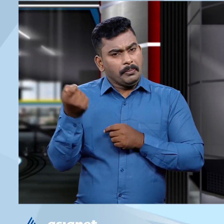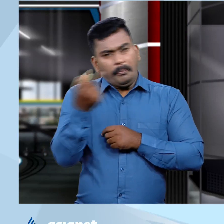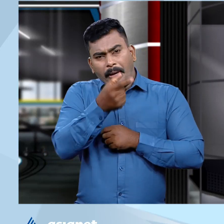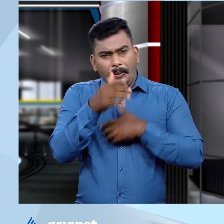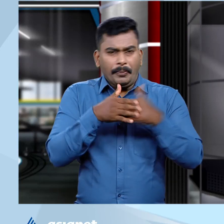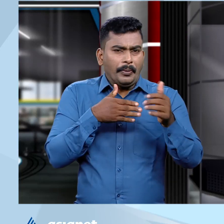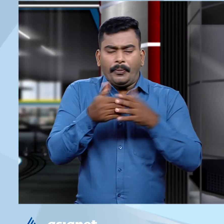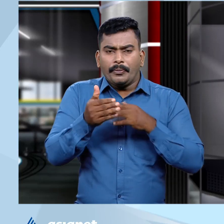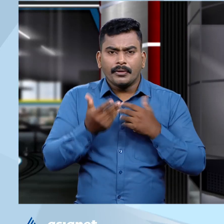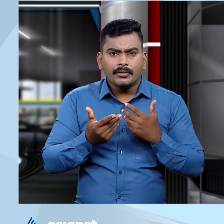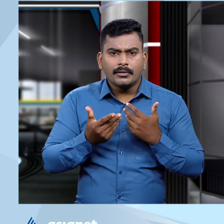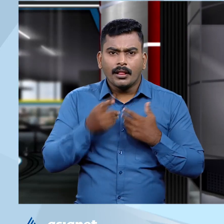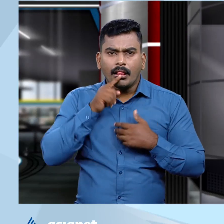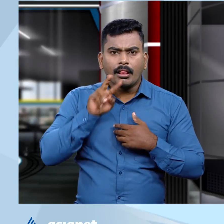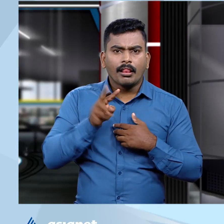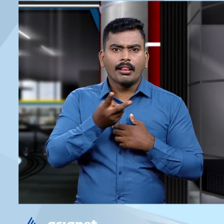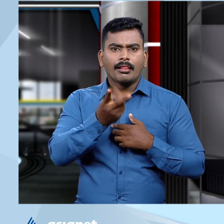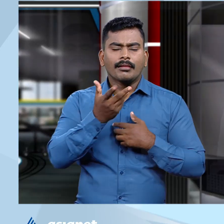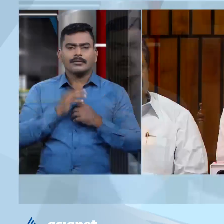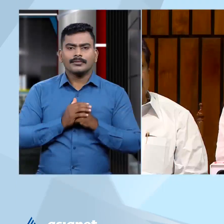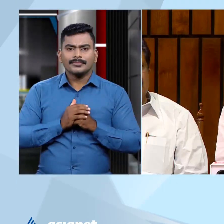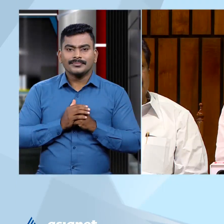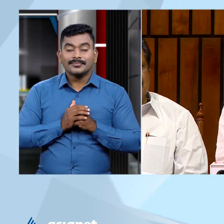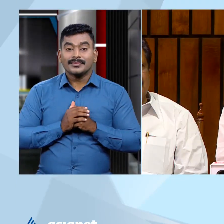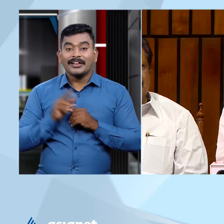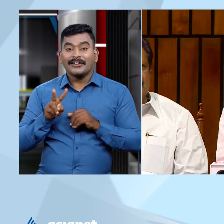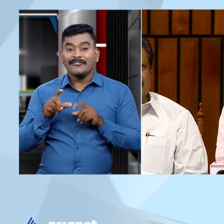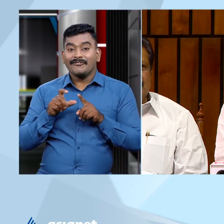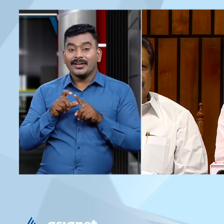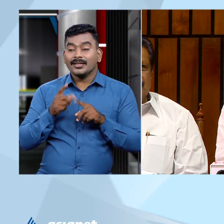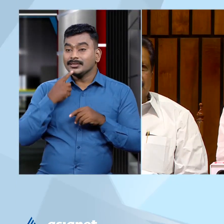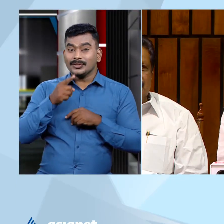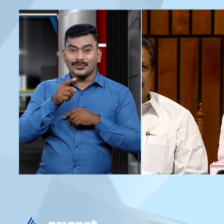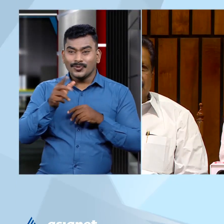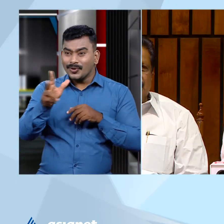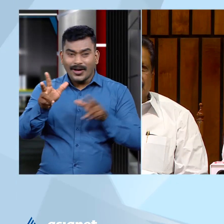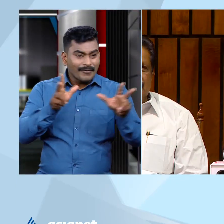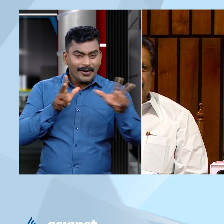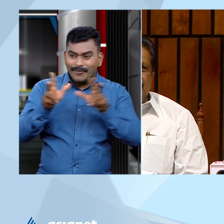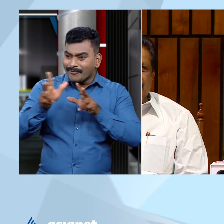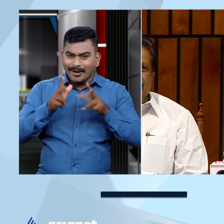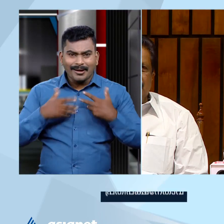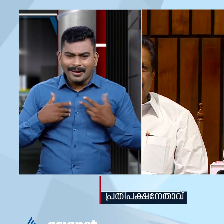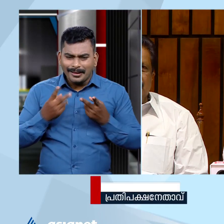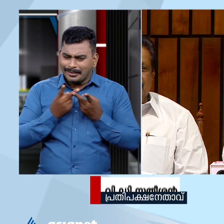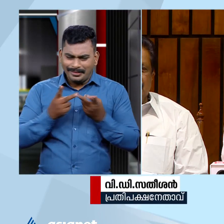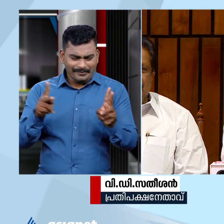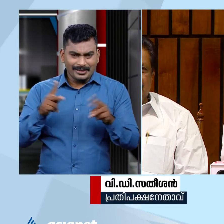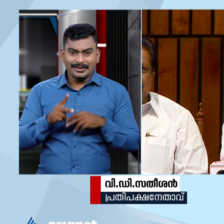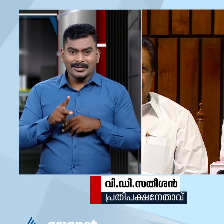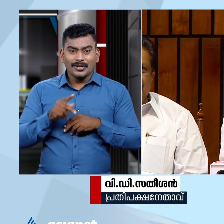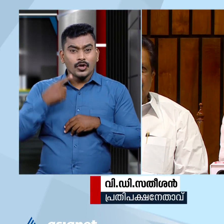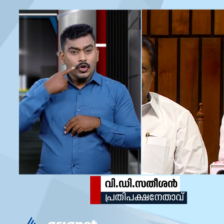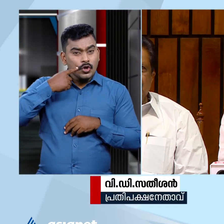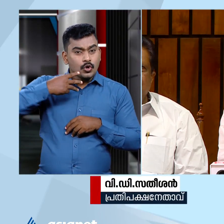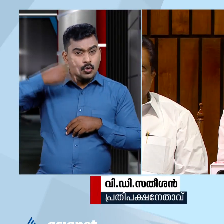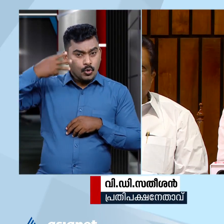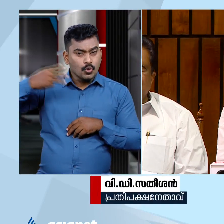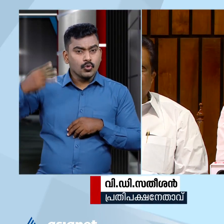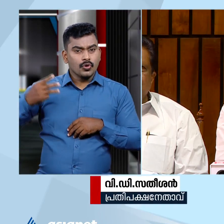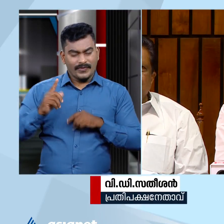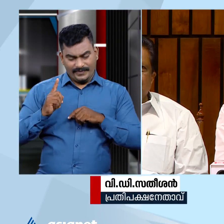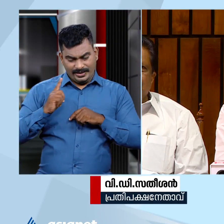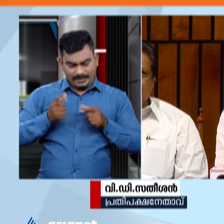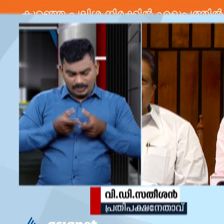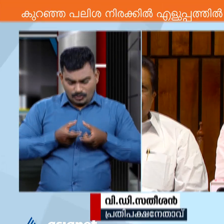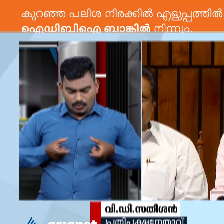നടപടിയെന്നും വി ഡി സതീശൻ ന്യായീകരിച്ചു. നിങ്ങൾ പറയുന്നത് പോലെയല്ലോ സംസാരിക്കും. നിങ്ങളല്ലോ യു ഡി എഫിന്റെ പാർലമെന്ററി പാർട്ടിയല്ലേ ഞങ്ങളുടെ